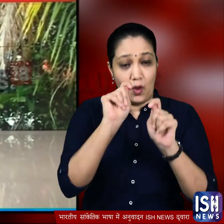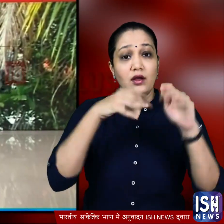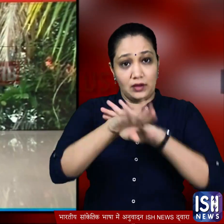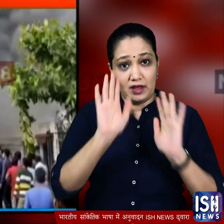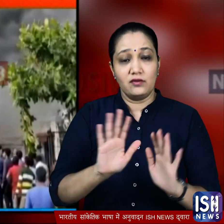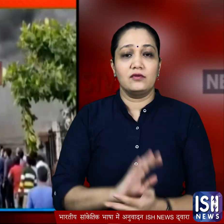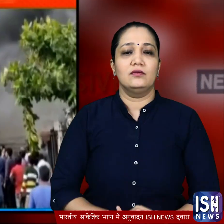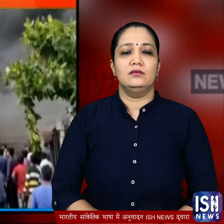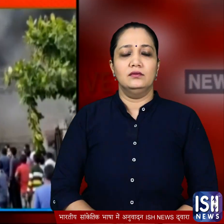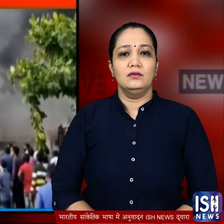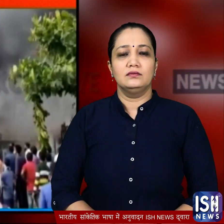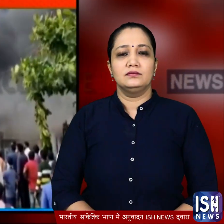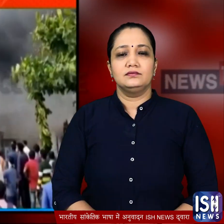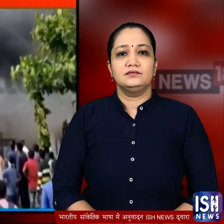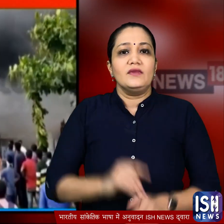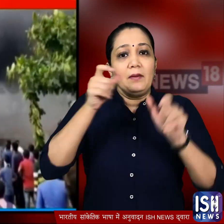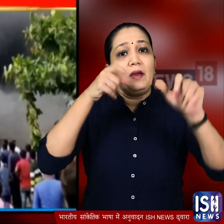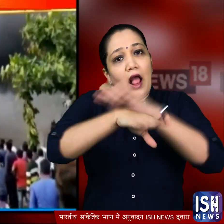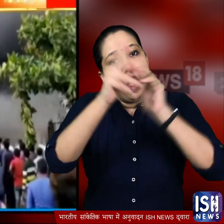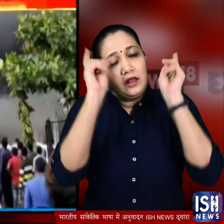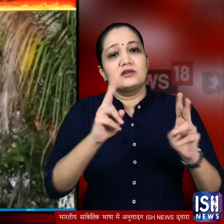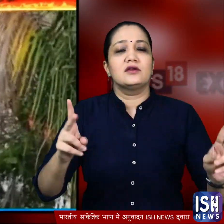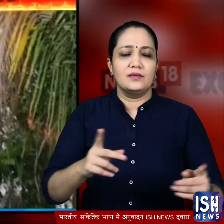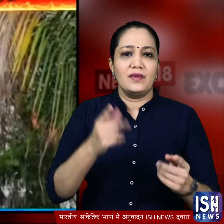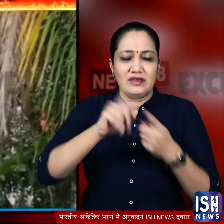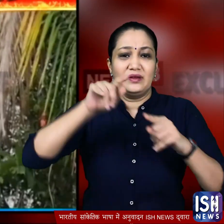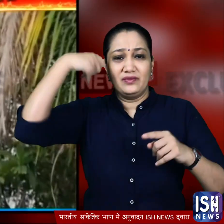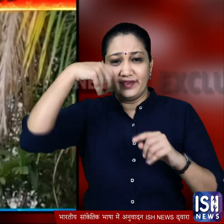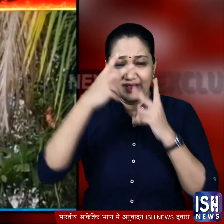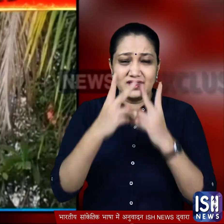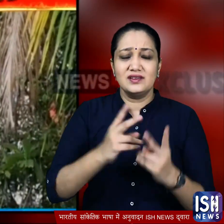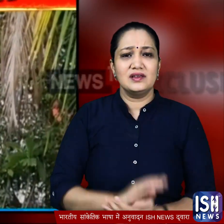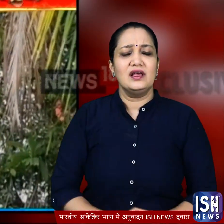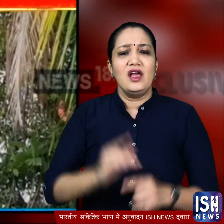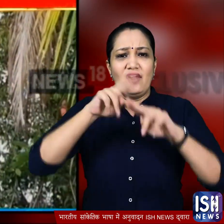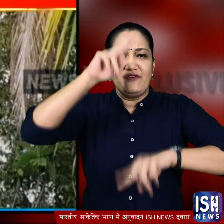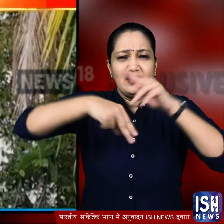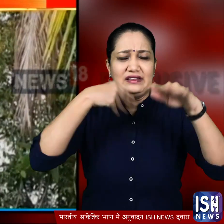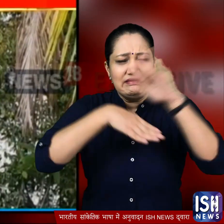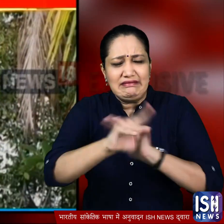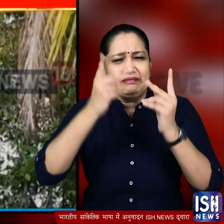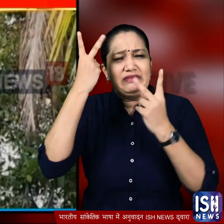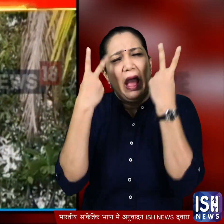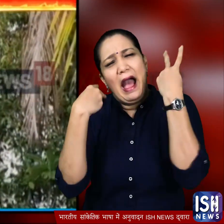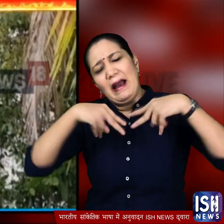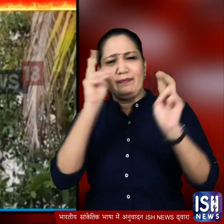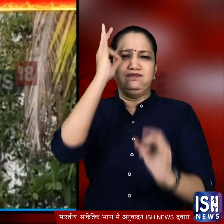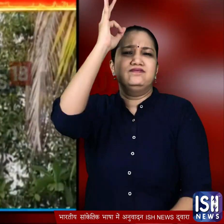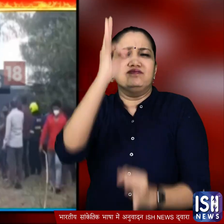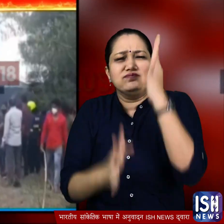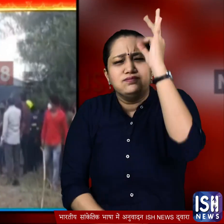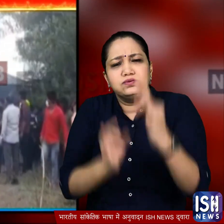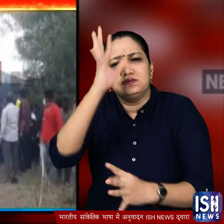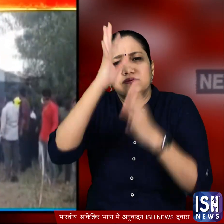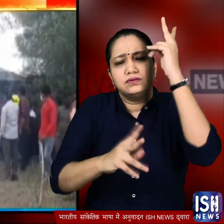थे, जिनमें कई लोग तो अंदर ही फंस गए। वहां से जो तस्वीरें सामने आई उनमें फैक्ट्री के अंदर से जबरदस्त लपटें निकलती दिखाई